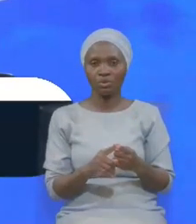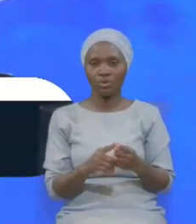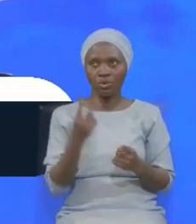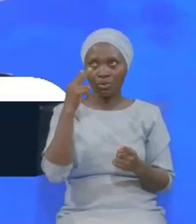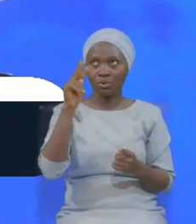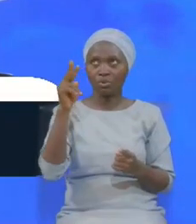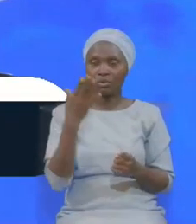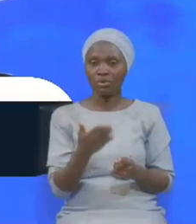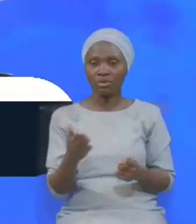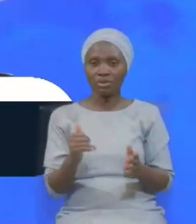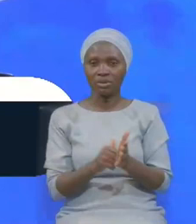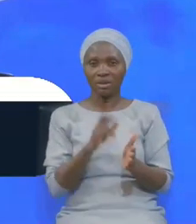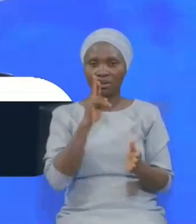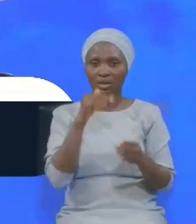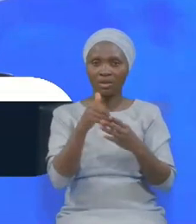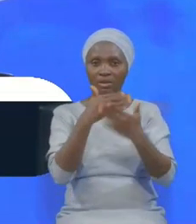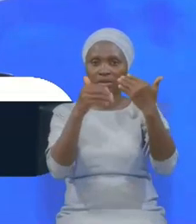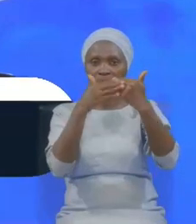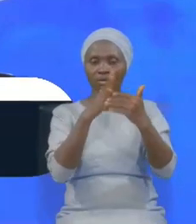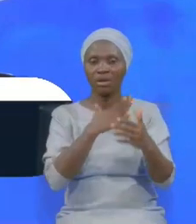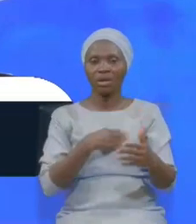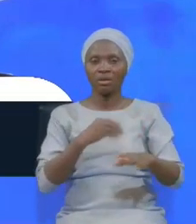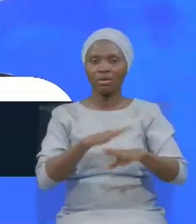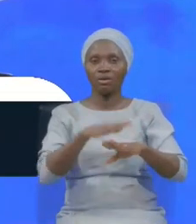la terre.